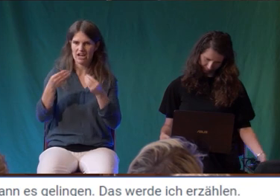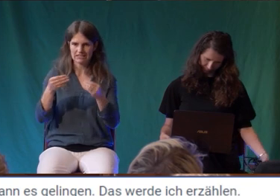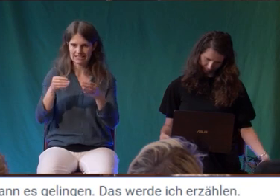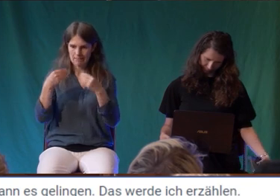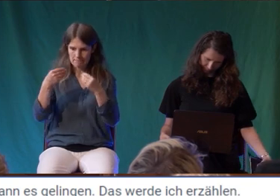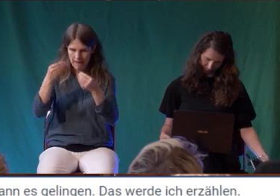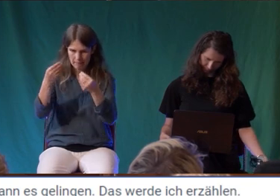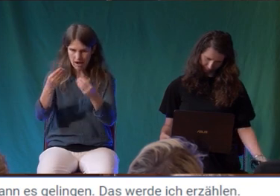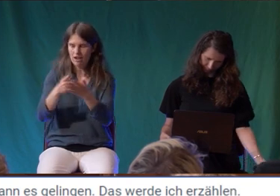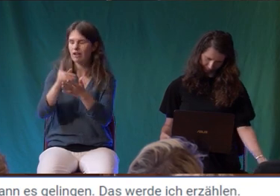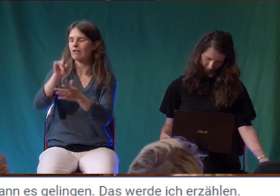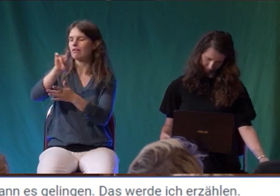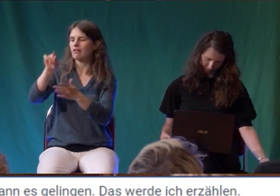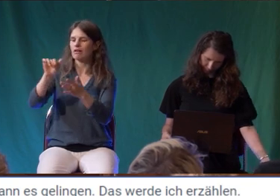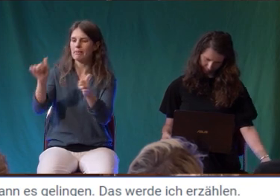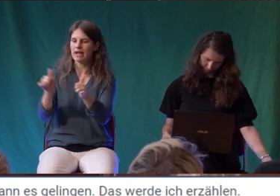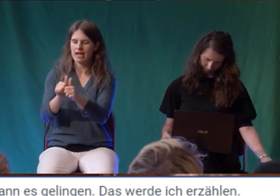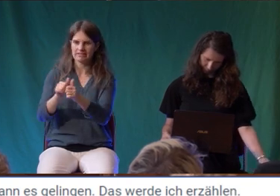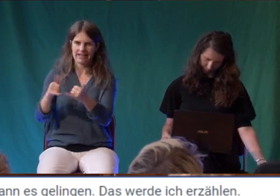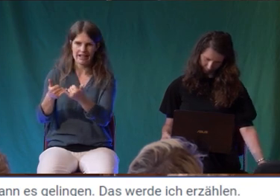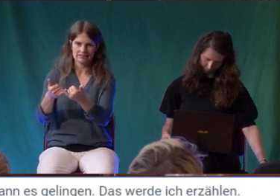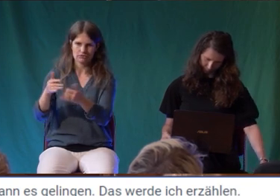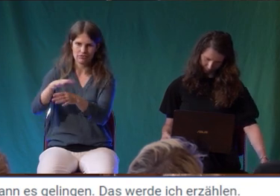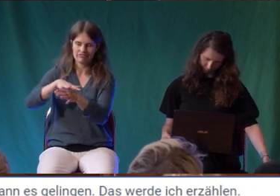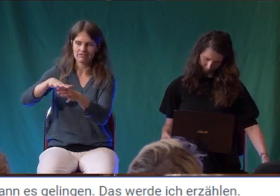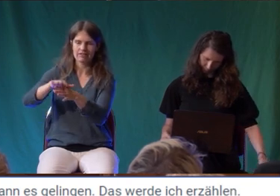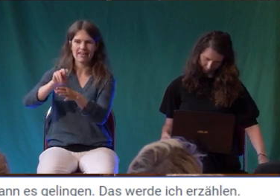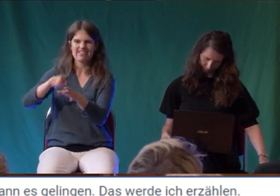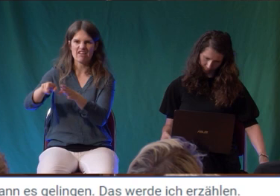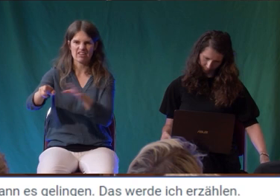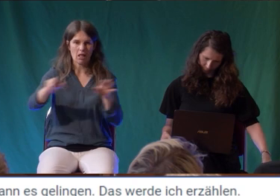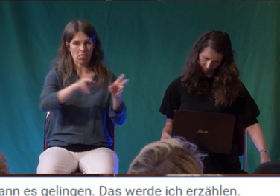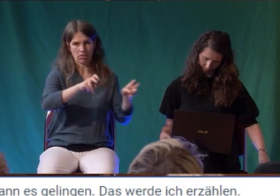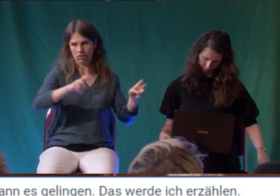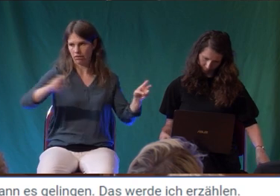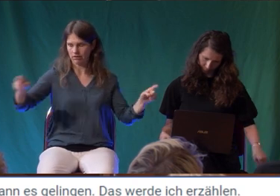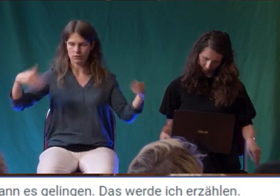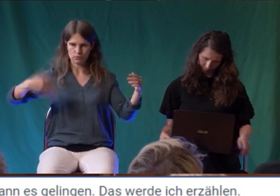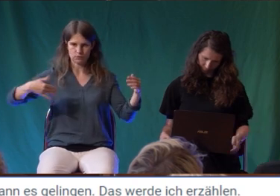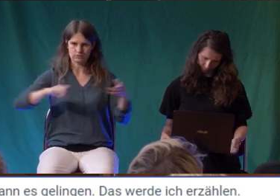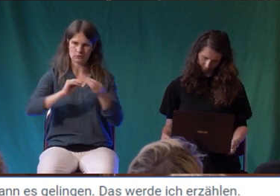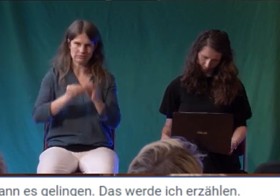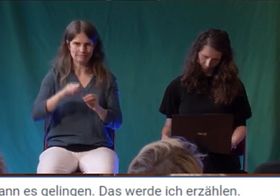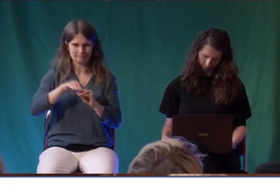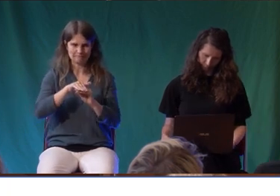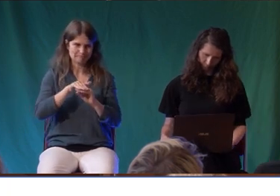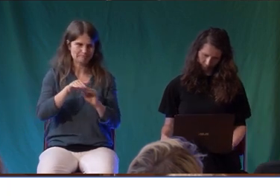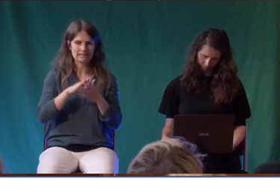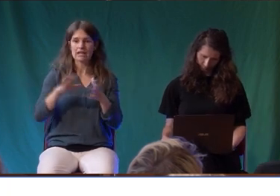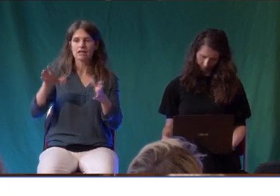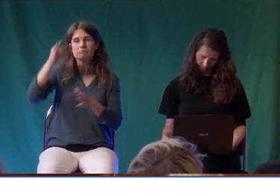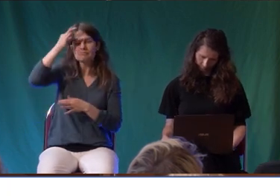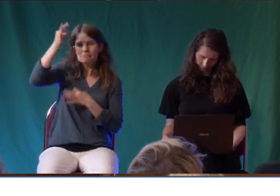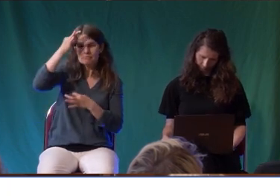Elternschaft in NRW das ist ein ganz schwieriger sperriger Begriff und das haben wir uns gemeinsam mit der Stiftung